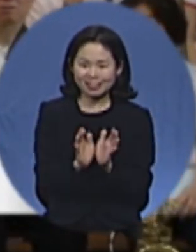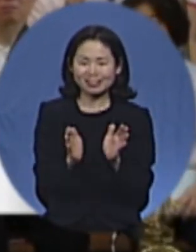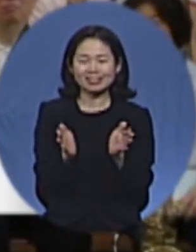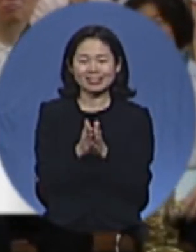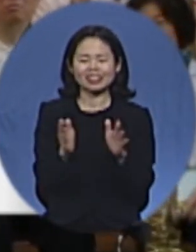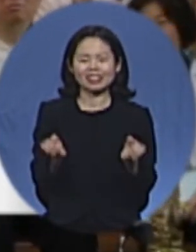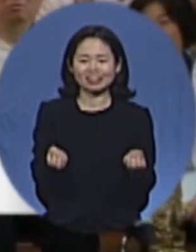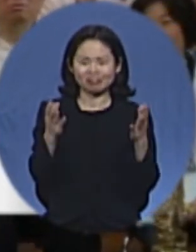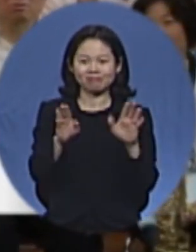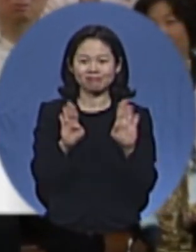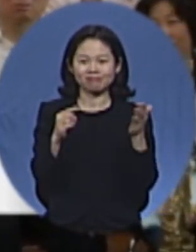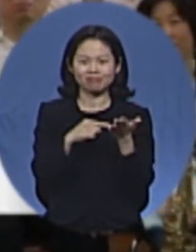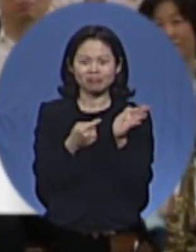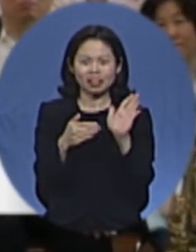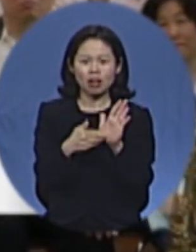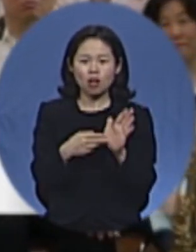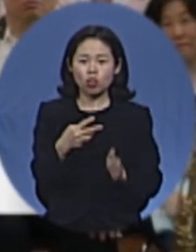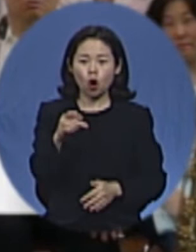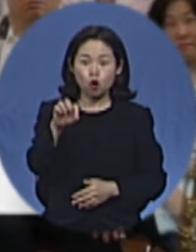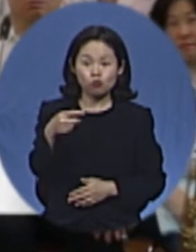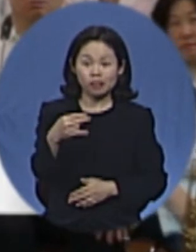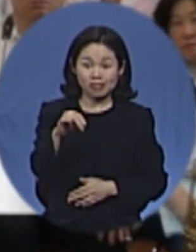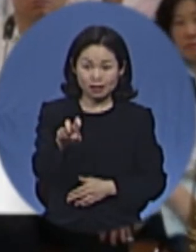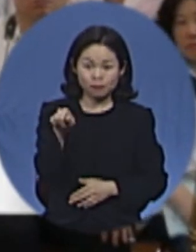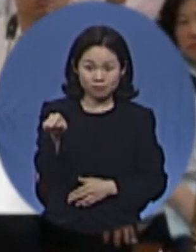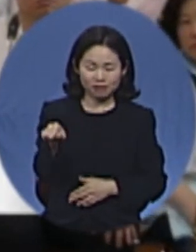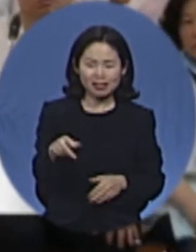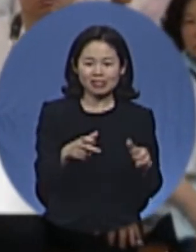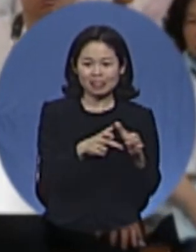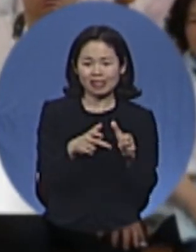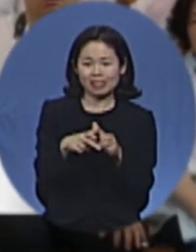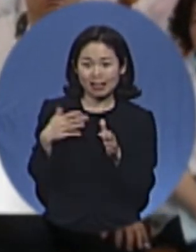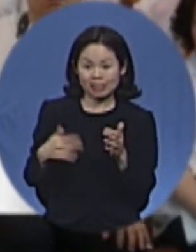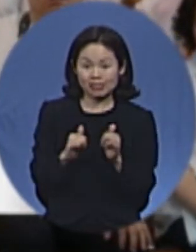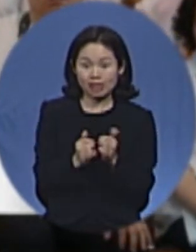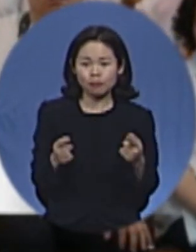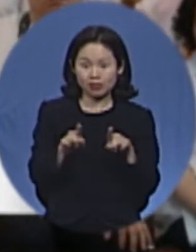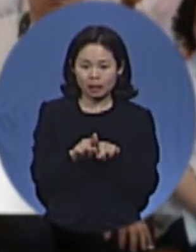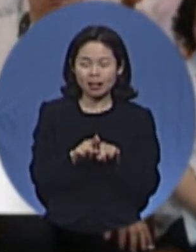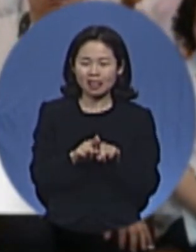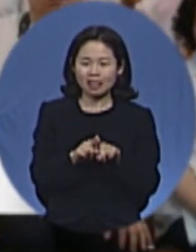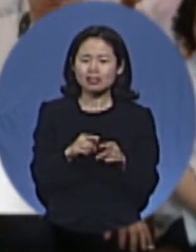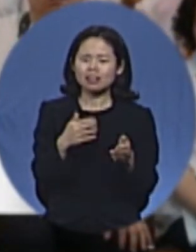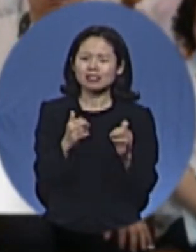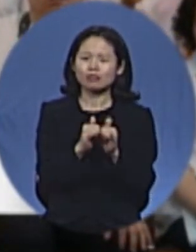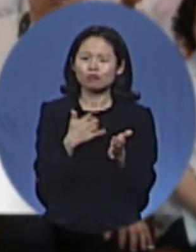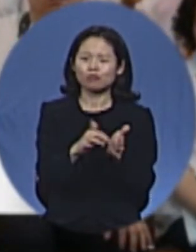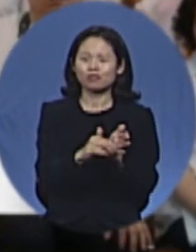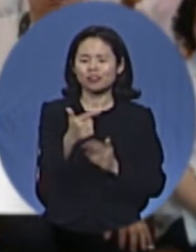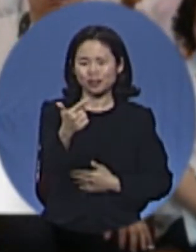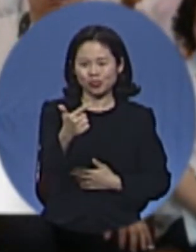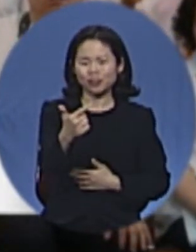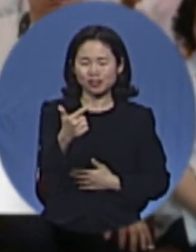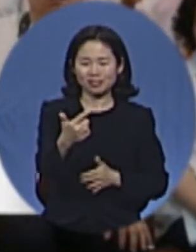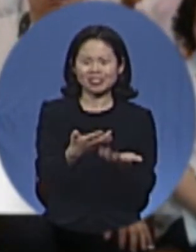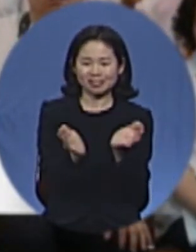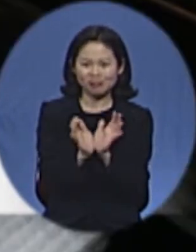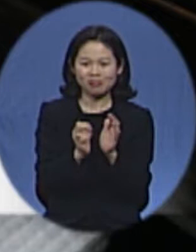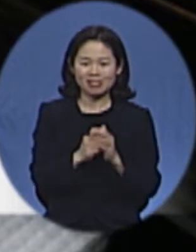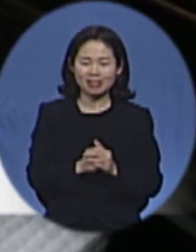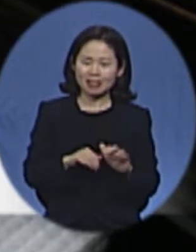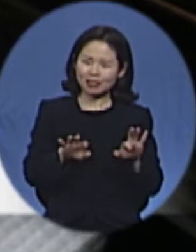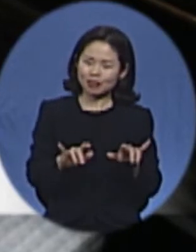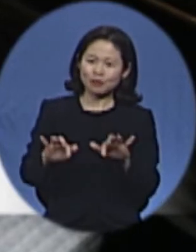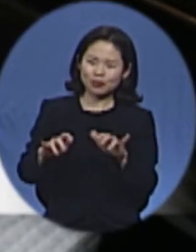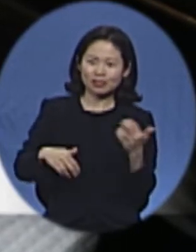진행했습니다. 더울림은 장애인과 비장애인으로 구성된 6인조 빅밴드로서 키보드,